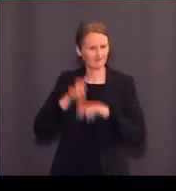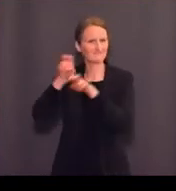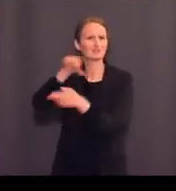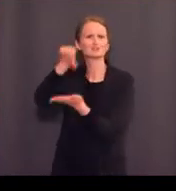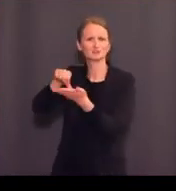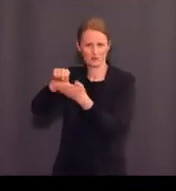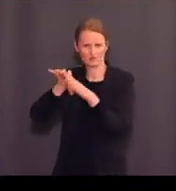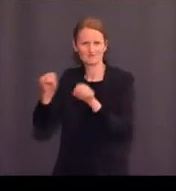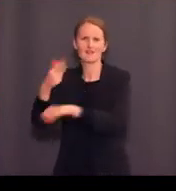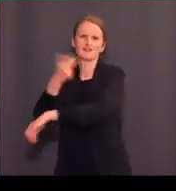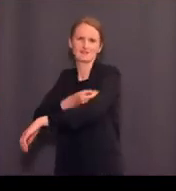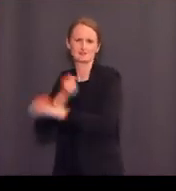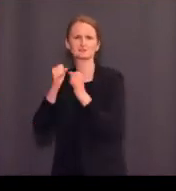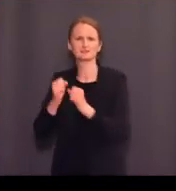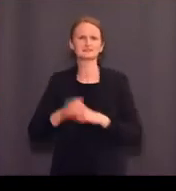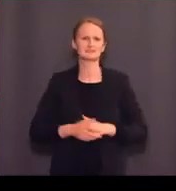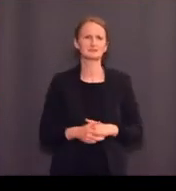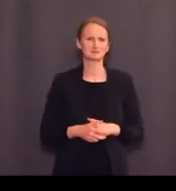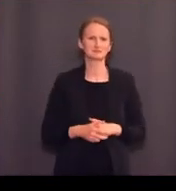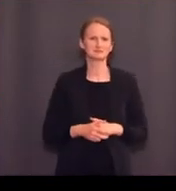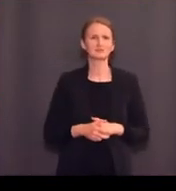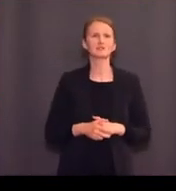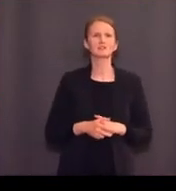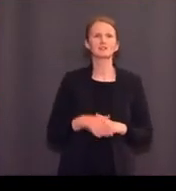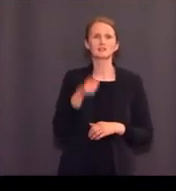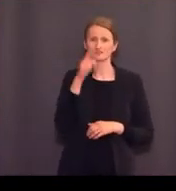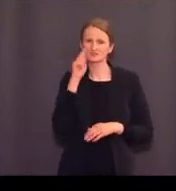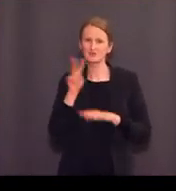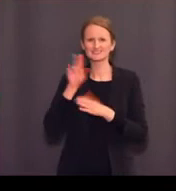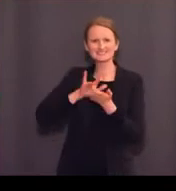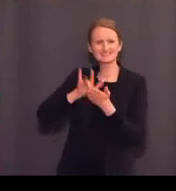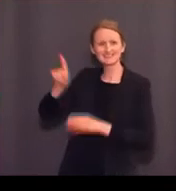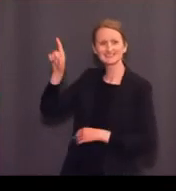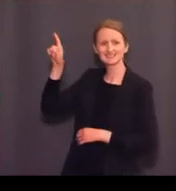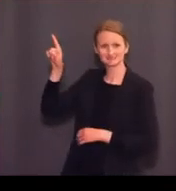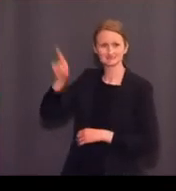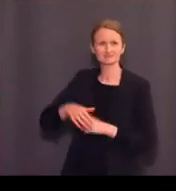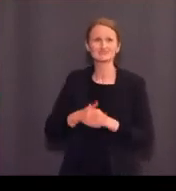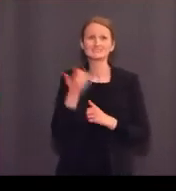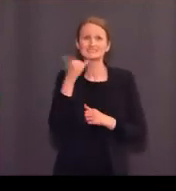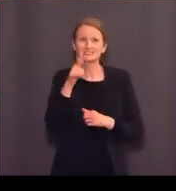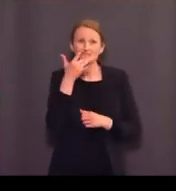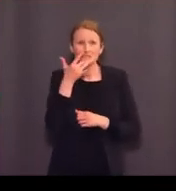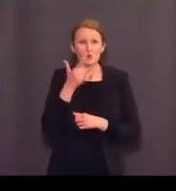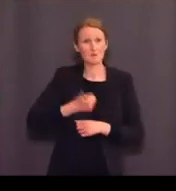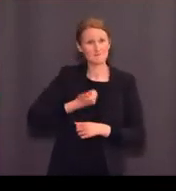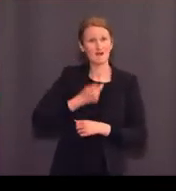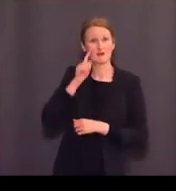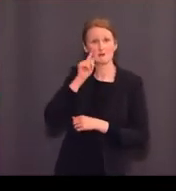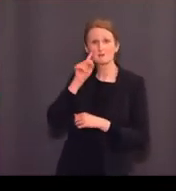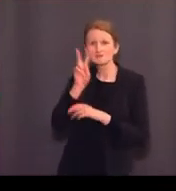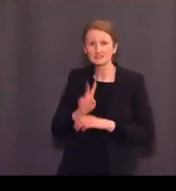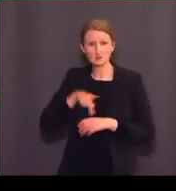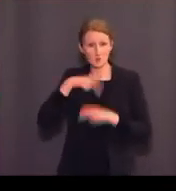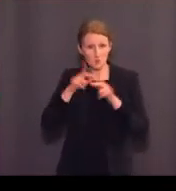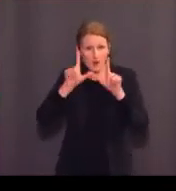Si vous voulez vérifier si vous êtes sur la liste, il n'est pas nécessaire d'appeler votre médecin.